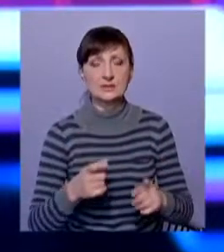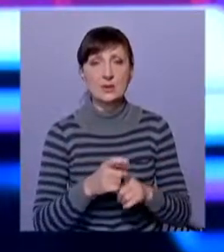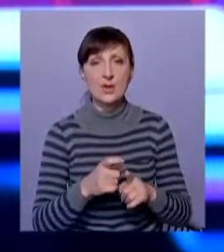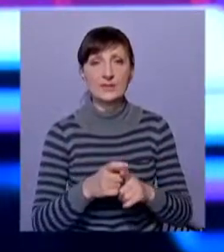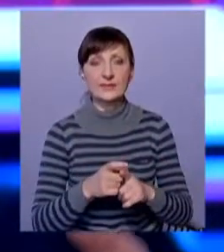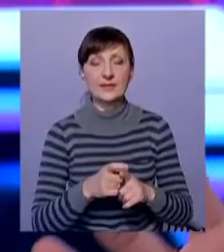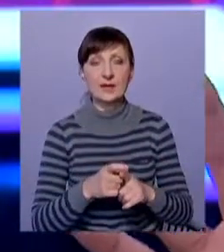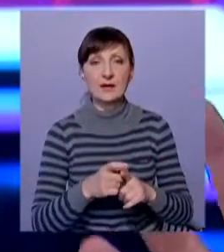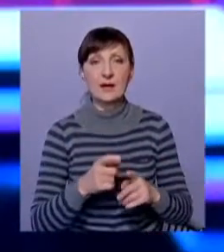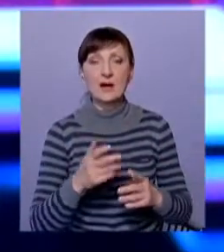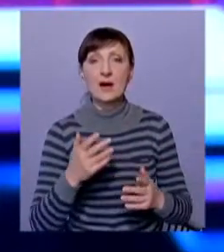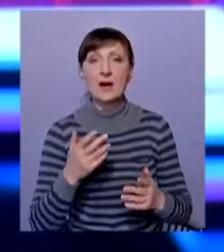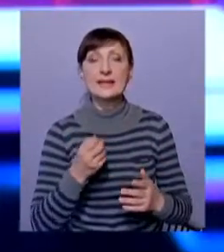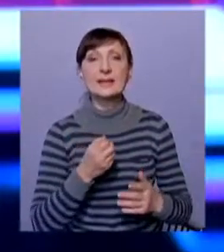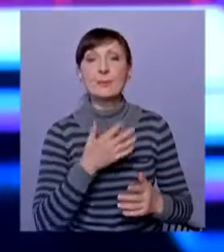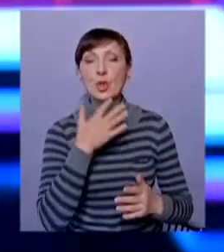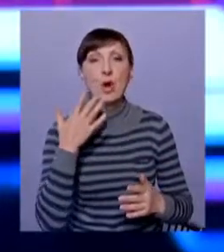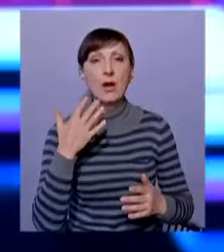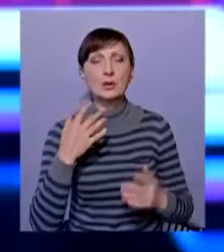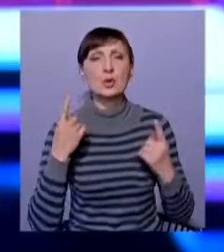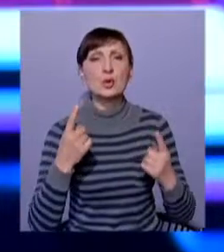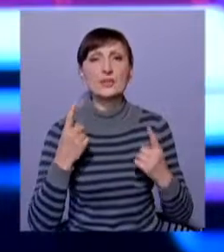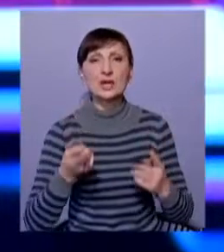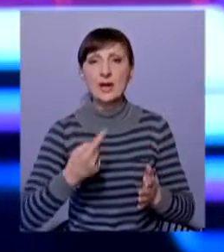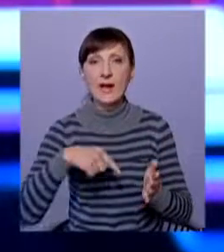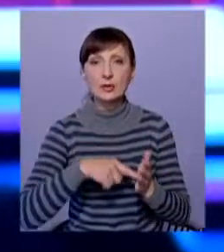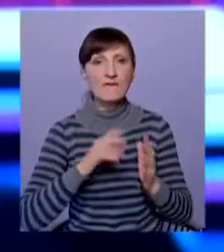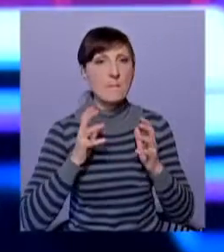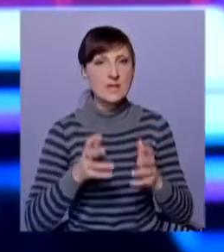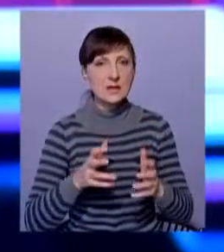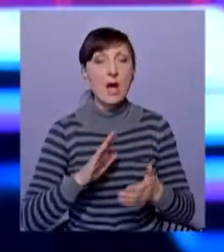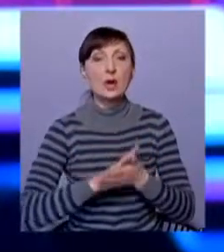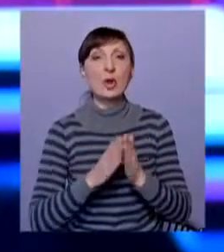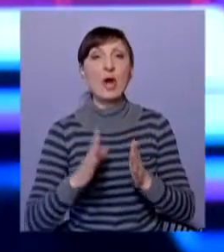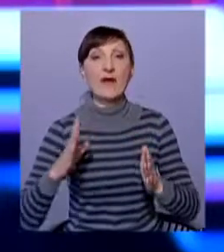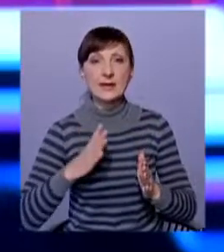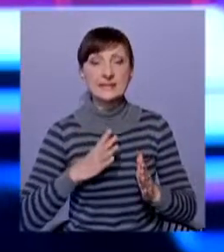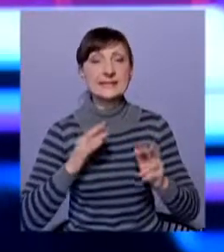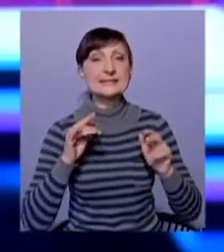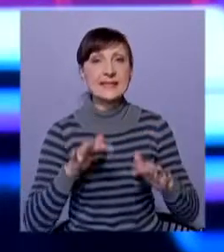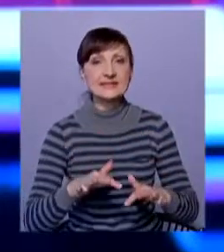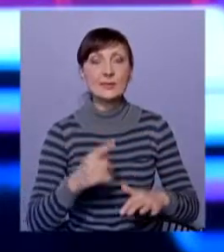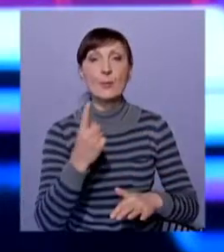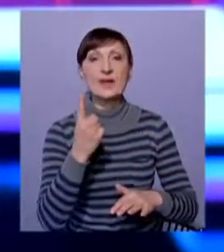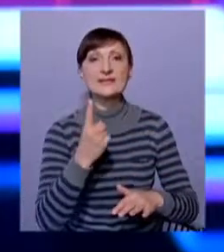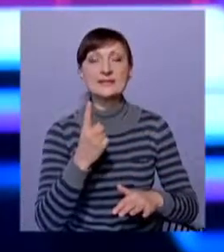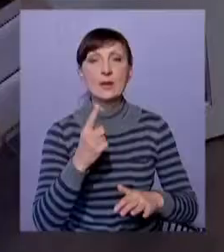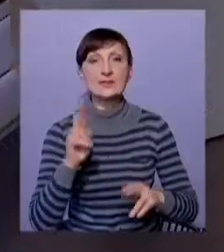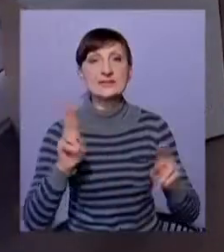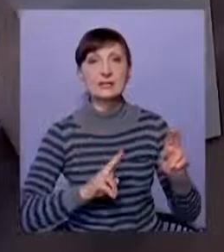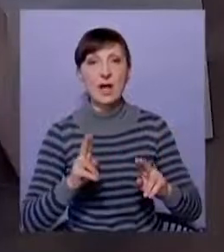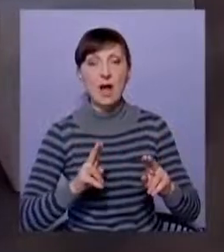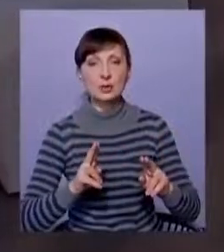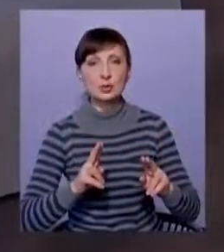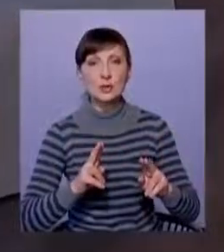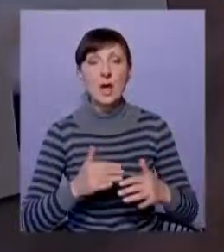что несколько десятков крупнейших городов мира договорились действовать вот по единому стандарту, высокому